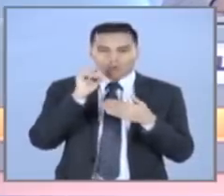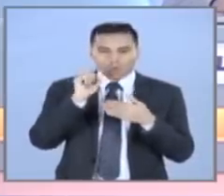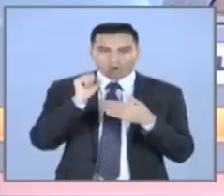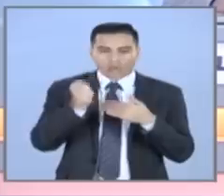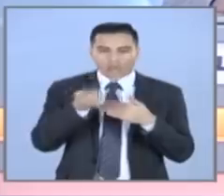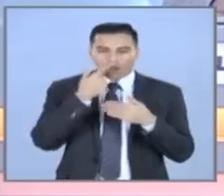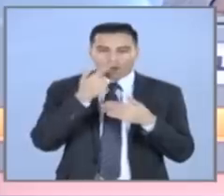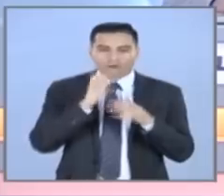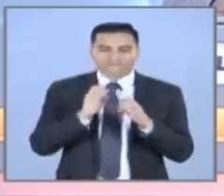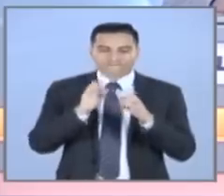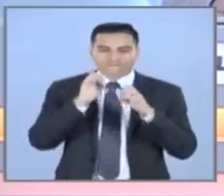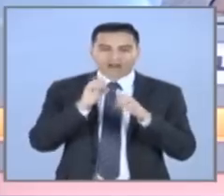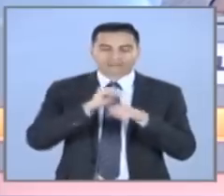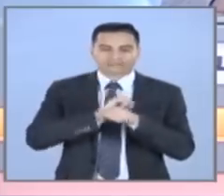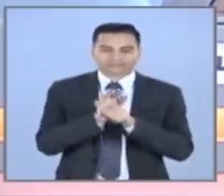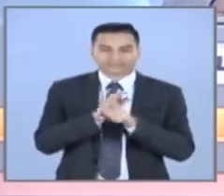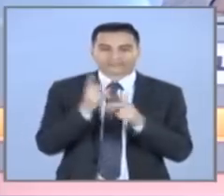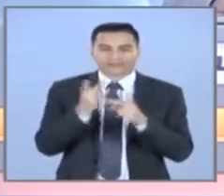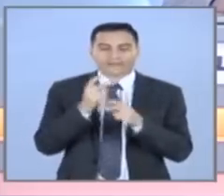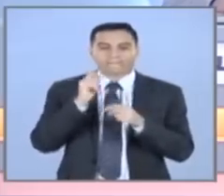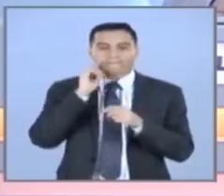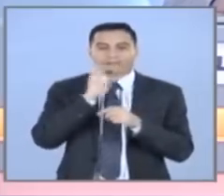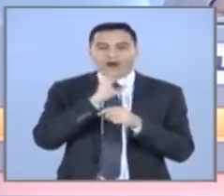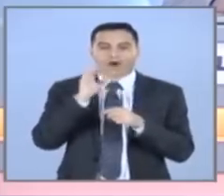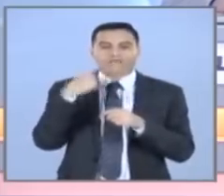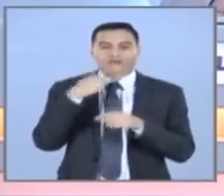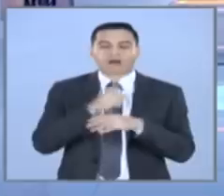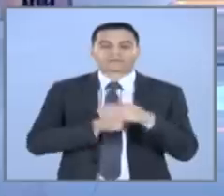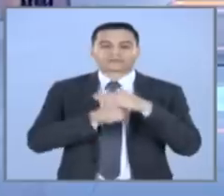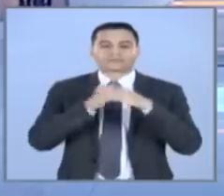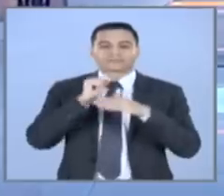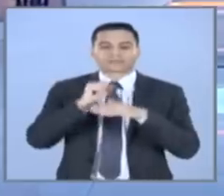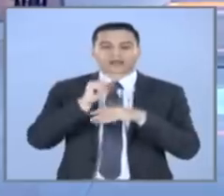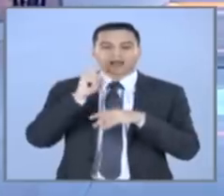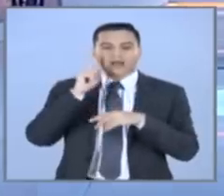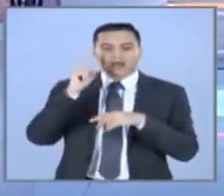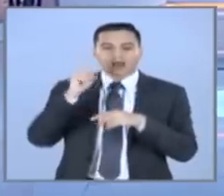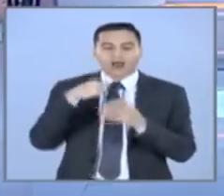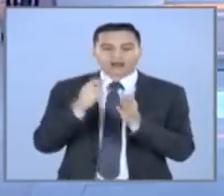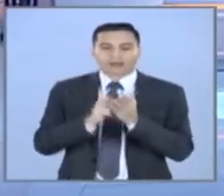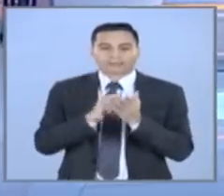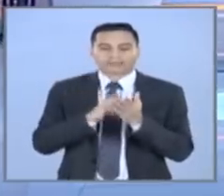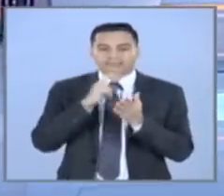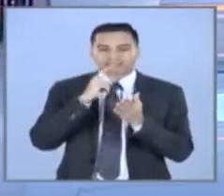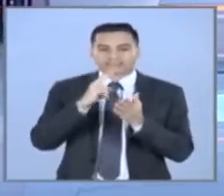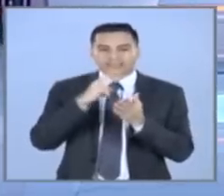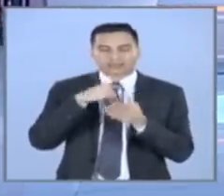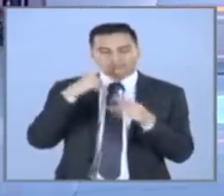بروتوكول علاج الكوفيد 19 في محافظه الغربيه وبالتالي ده مرينا بسنتين صعبين جدا